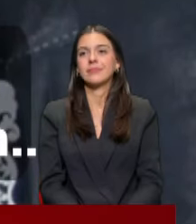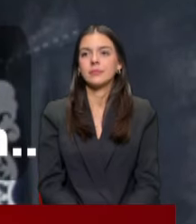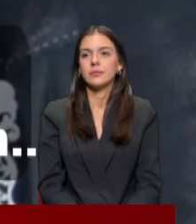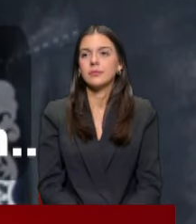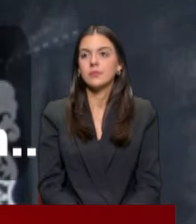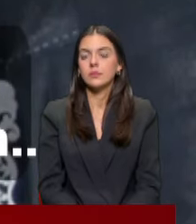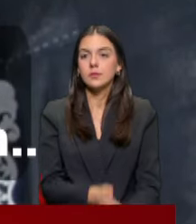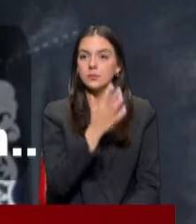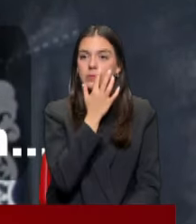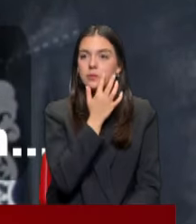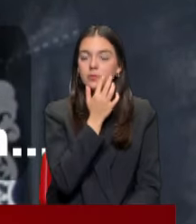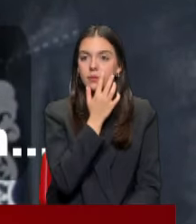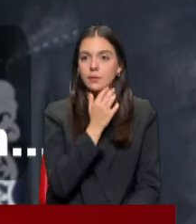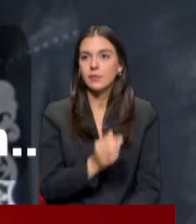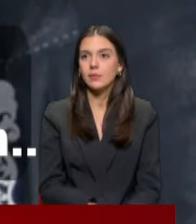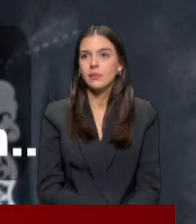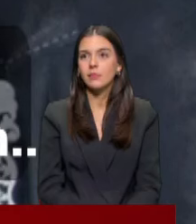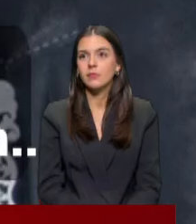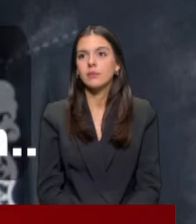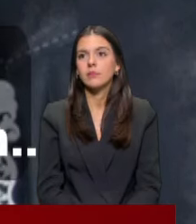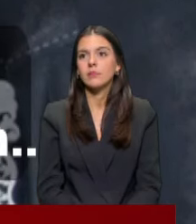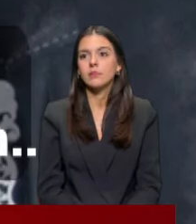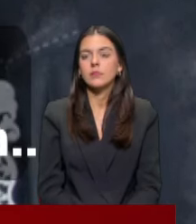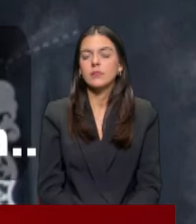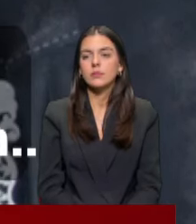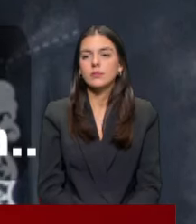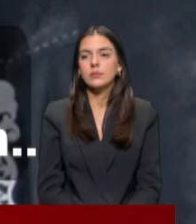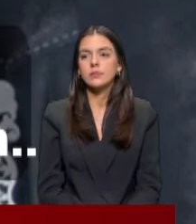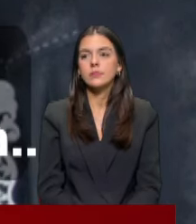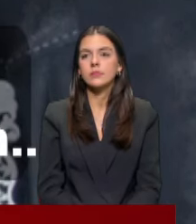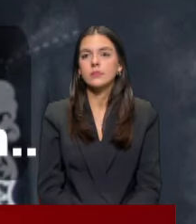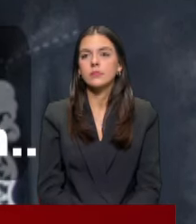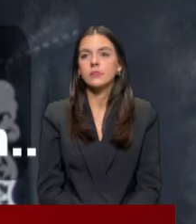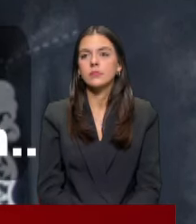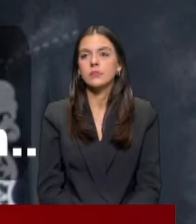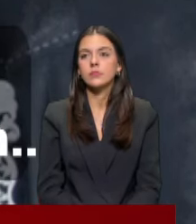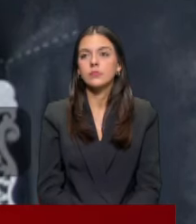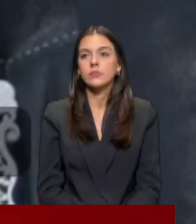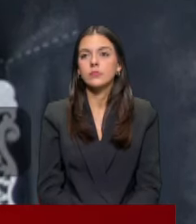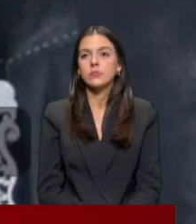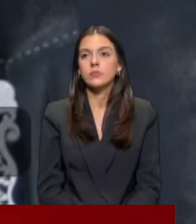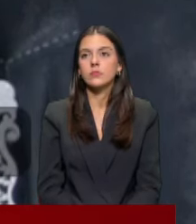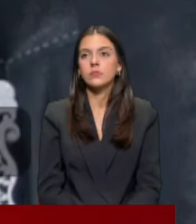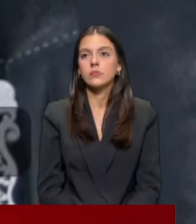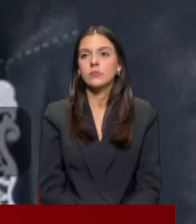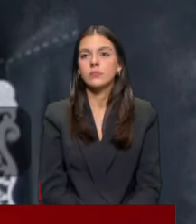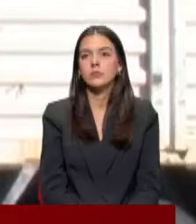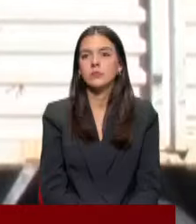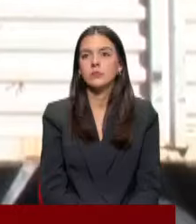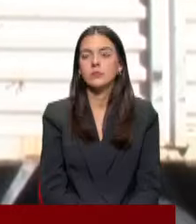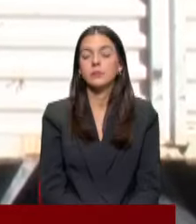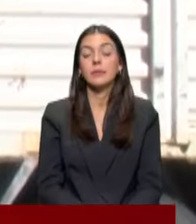çitlice davranıyorlar ki, o kadar hoşuma gidiyor ki, bende bile şüphe ediyorlar. Ben gerçekten çok